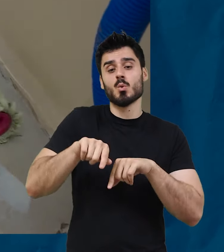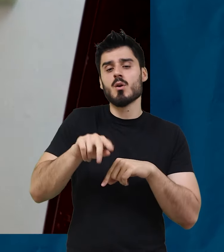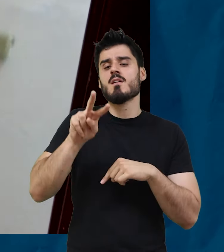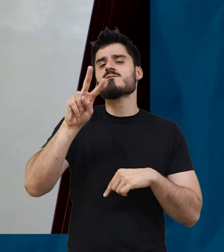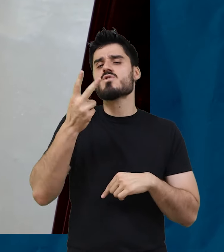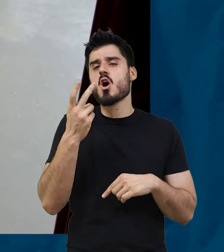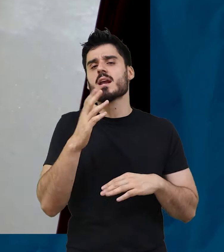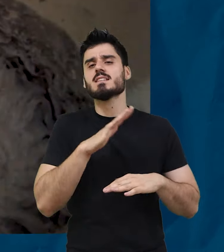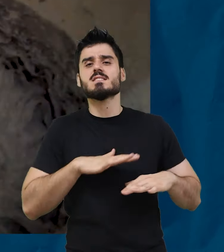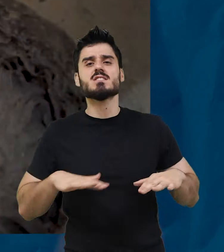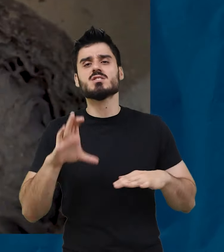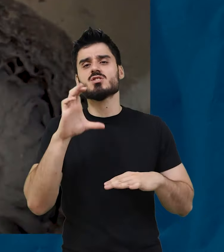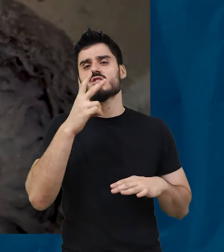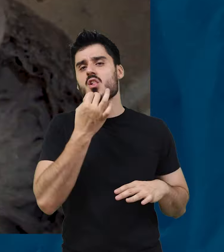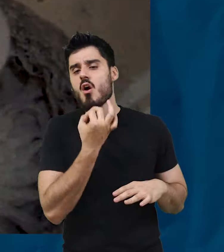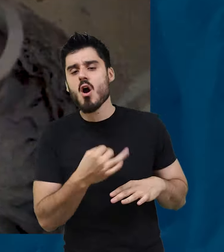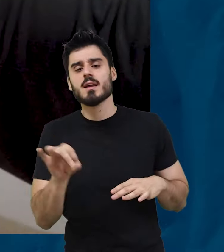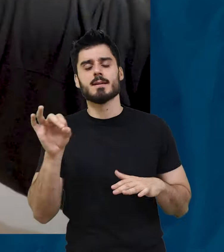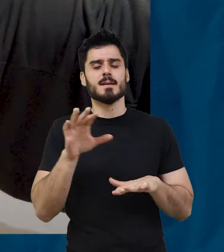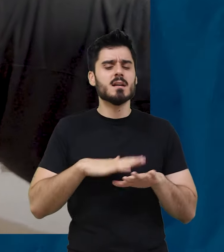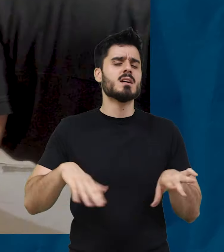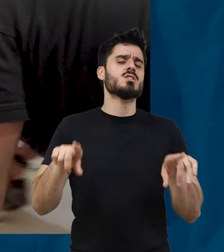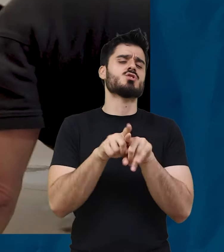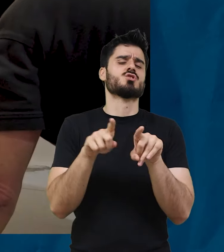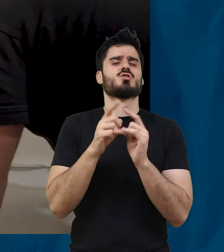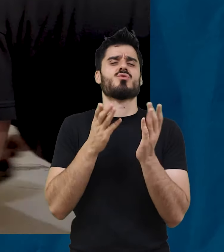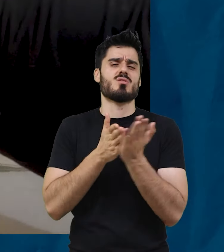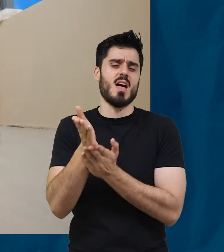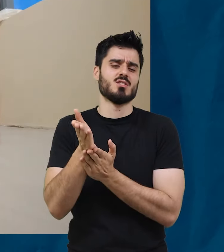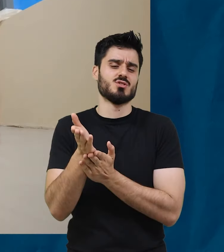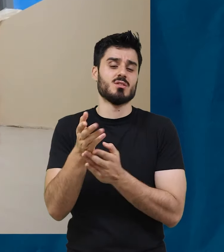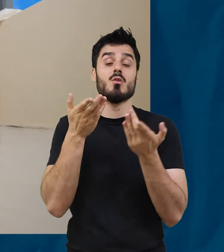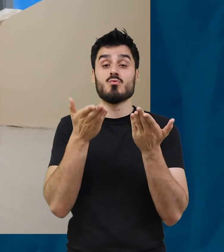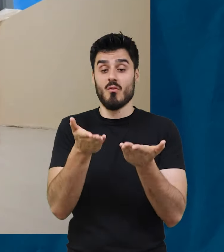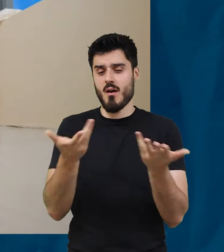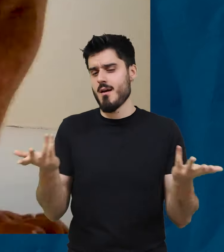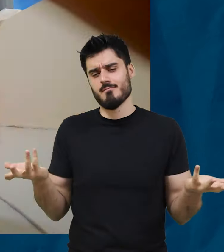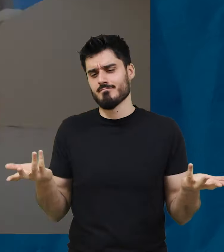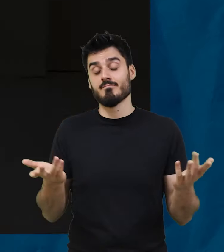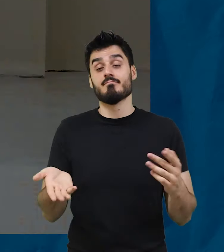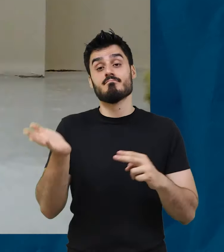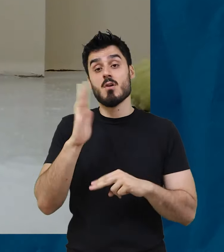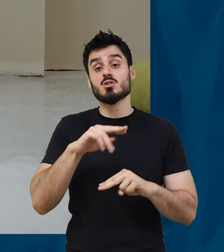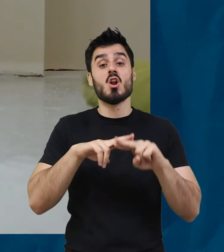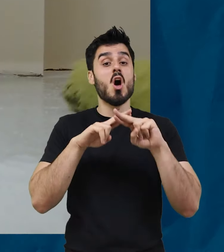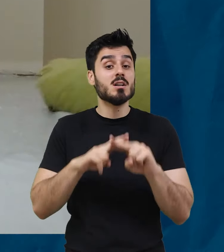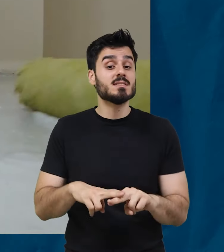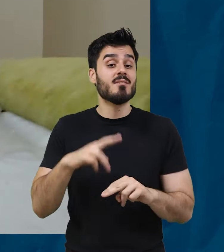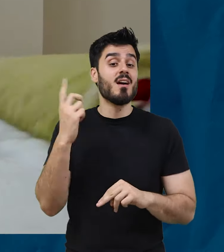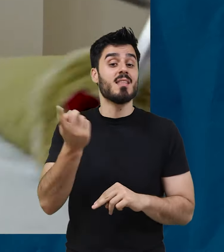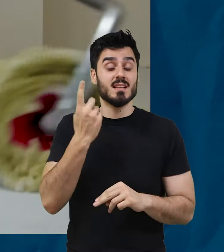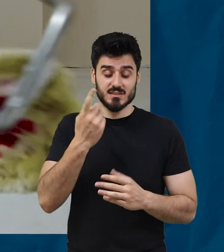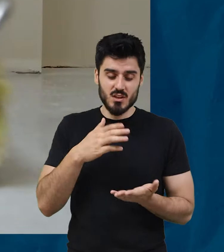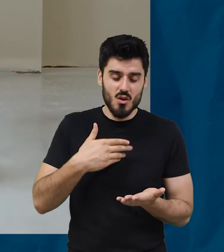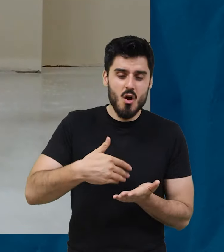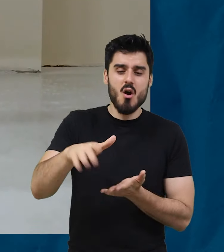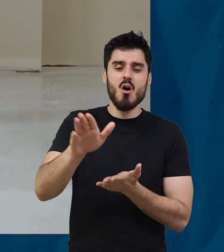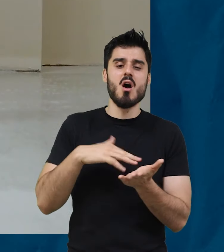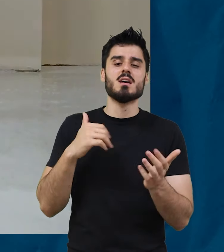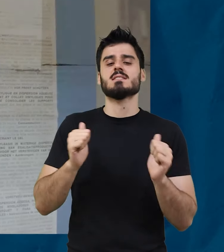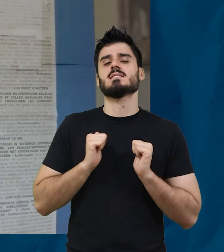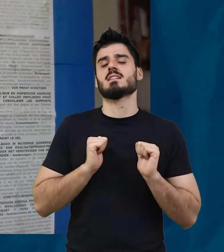нея се полага втория слой ултратоп лофт по абсолютно същия начин. Това е. Остава единствено да